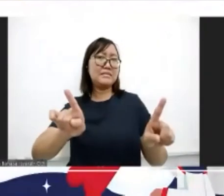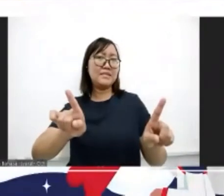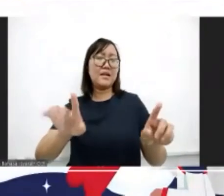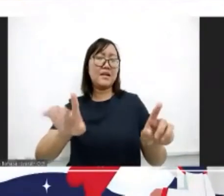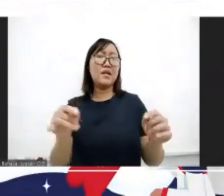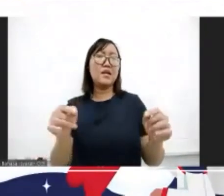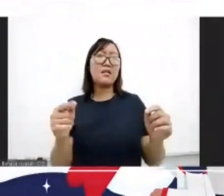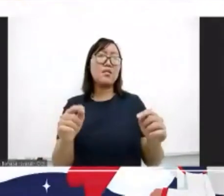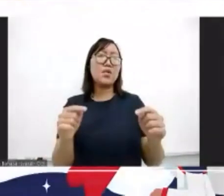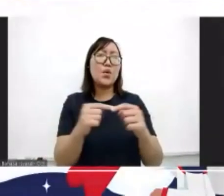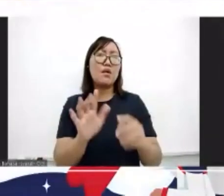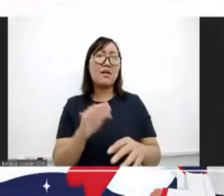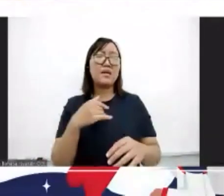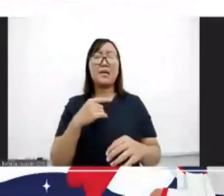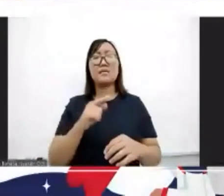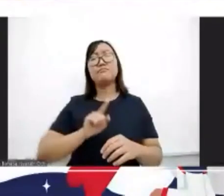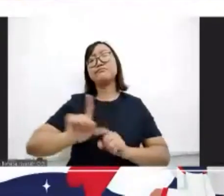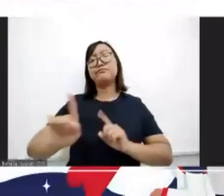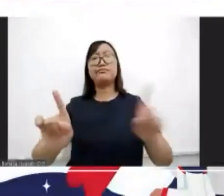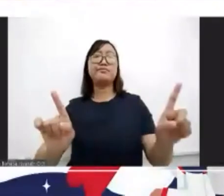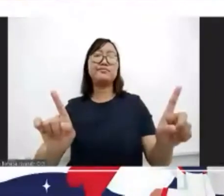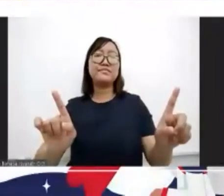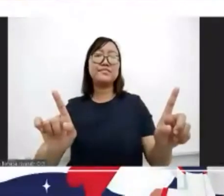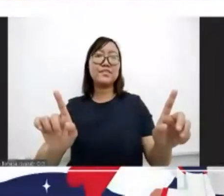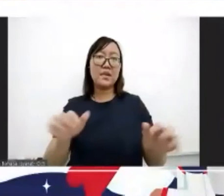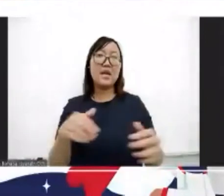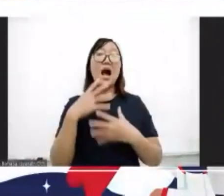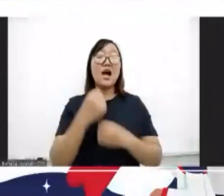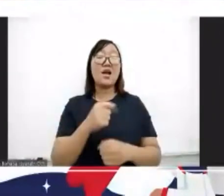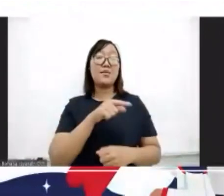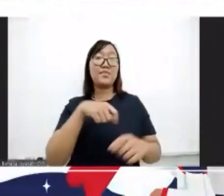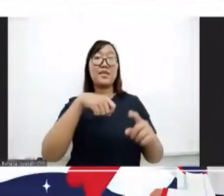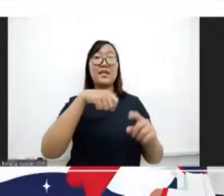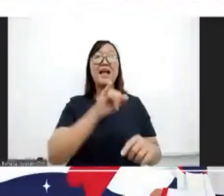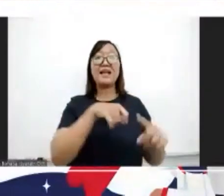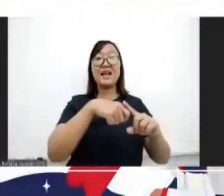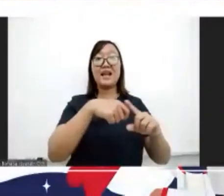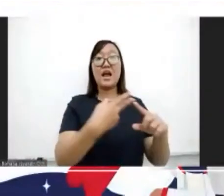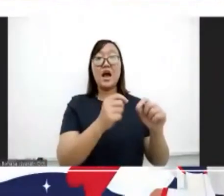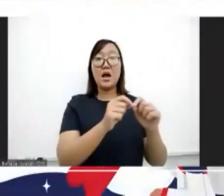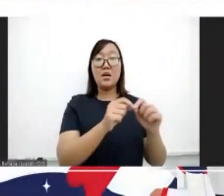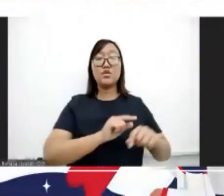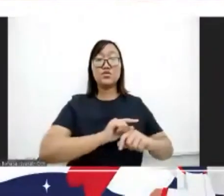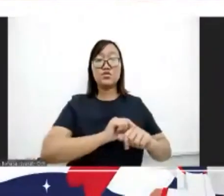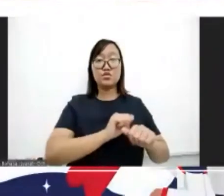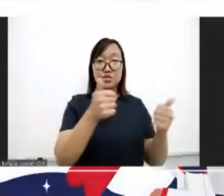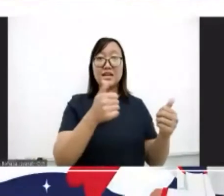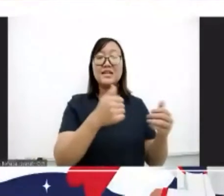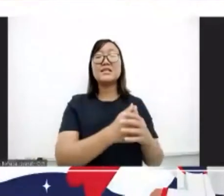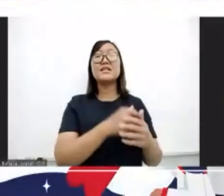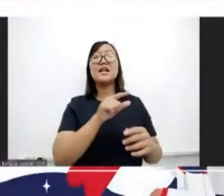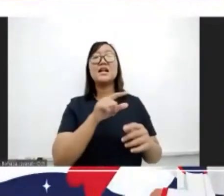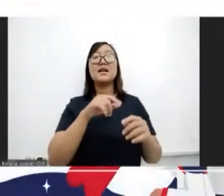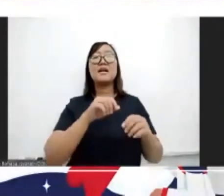jadi nanti kerja masing-masing lagi gitu ya ya mudah-mudahan akhirnya supire mudah-mudahan peluncuran rantainya belajar dan ditunggu